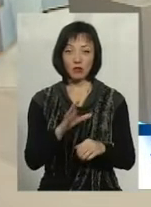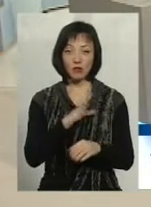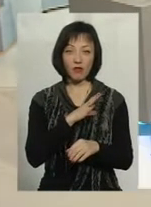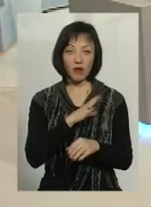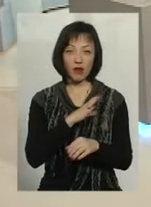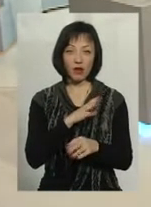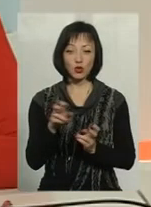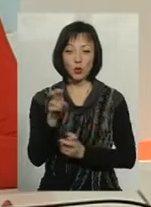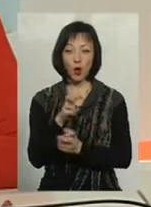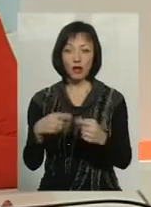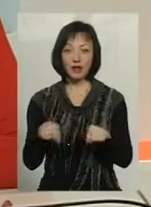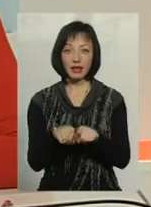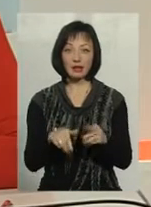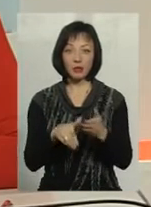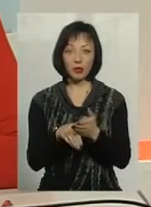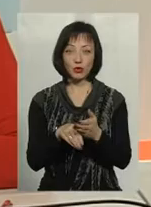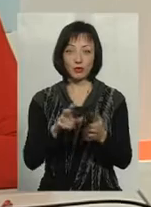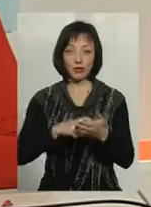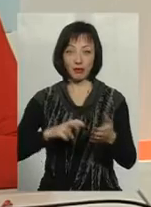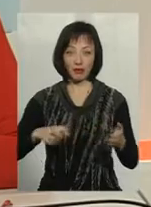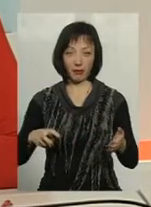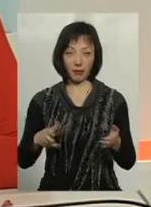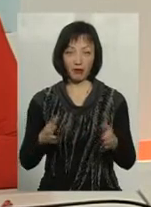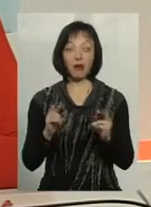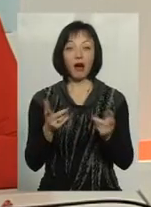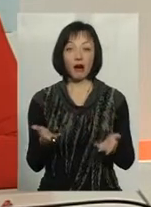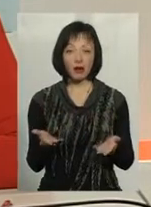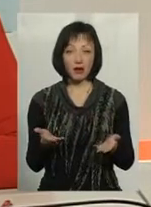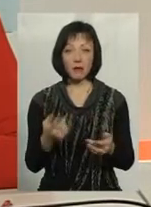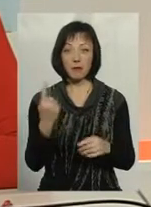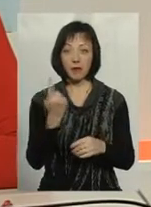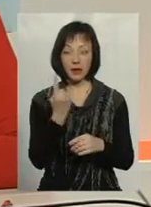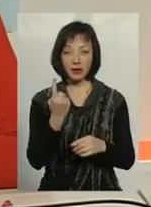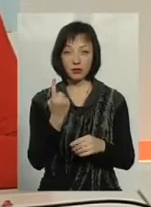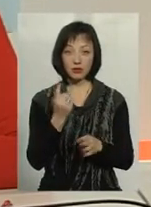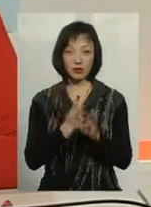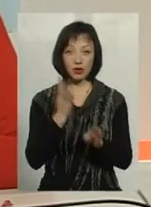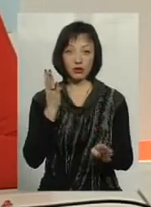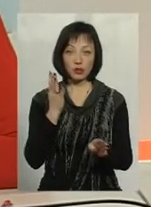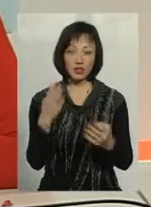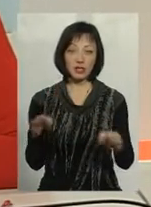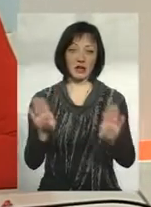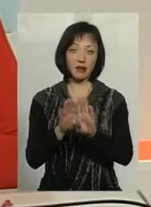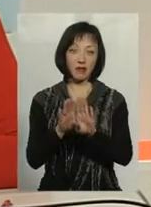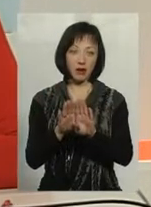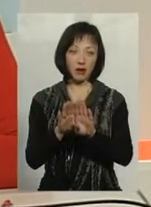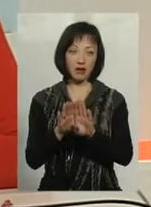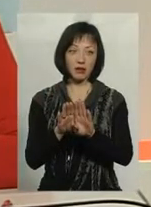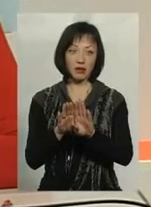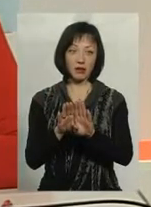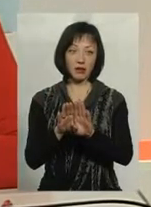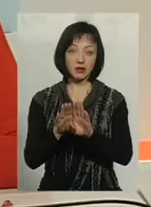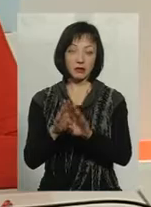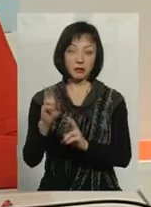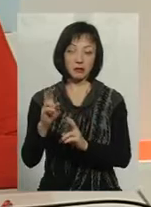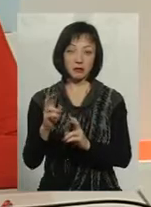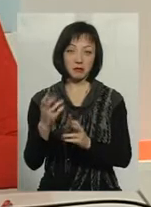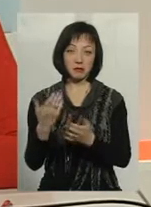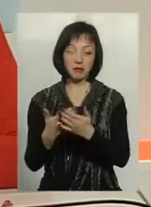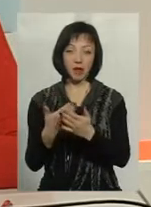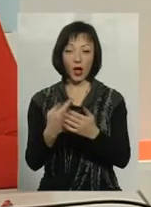чином попереджається, це за рахунок листівок, є ситуація, наприклад, сьогодні проводяться зустрічі, як з підприємцями, так і з